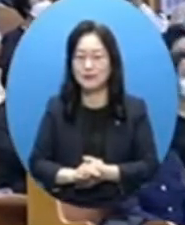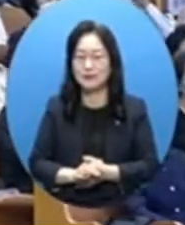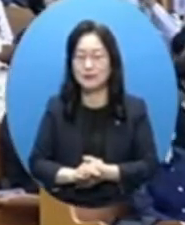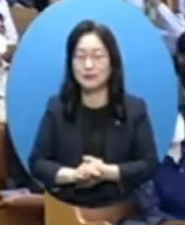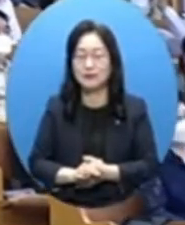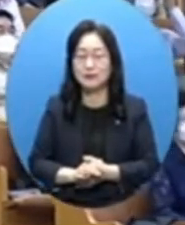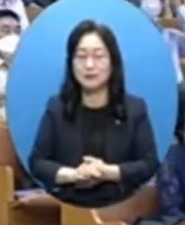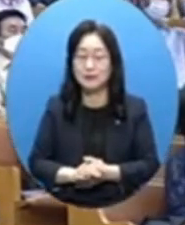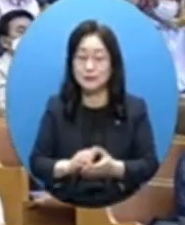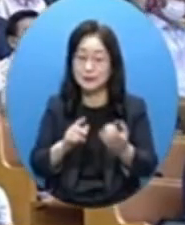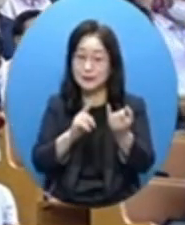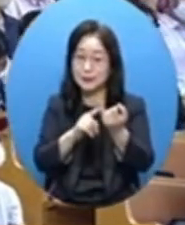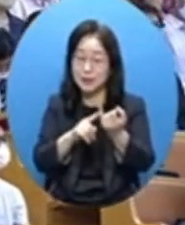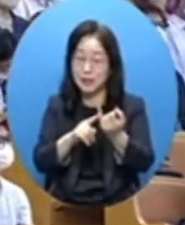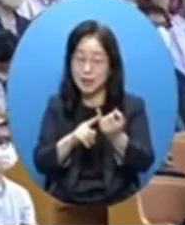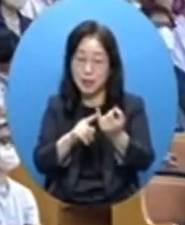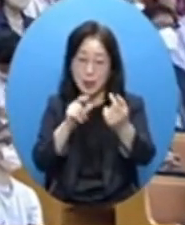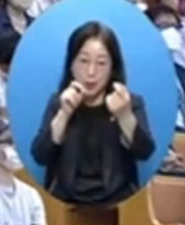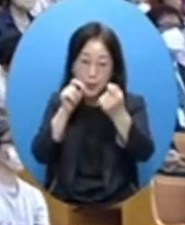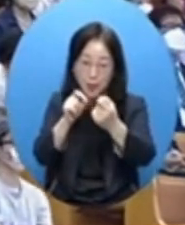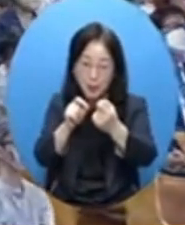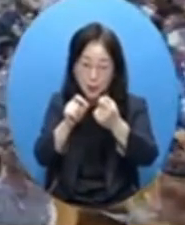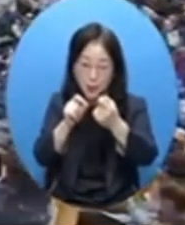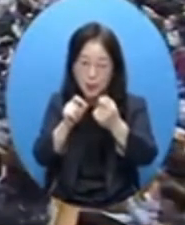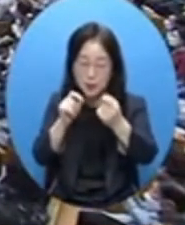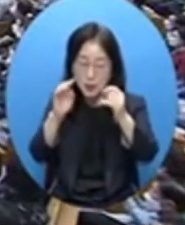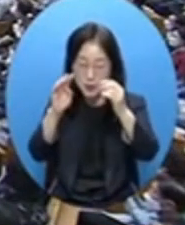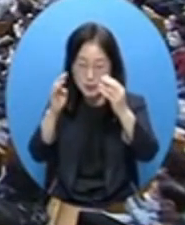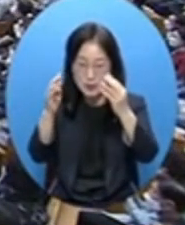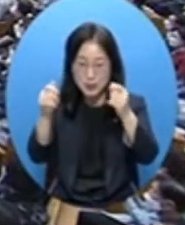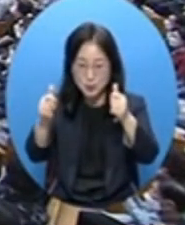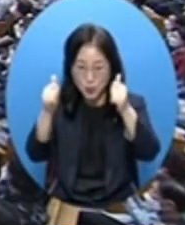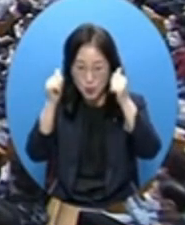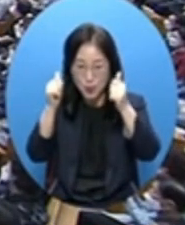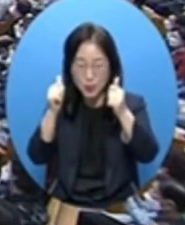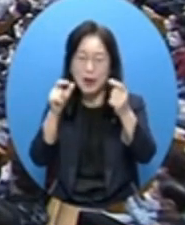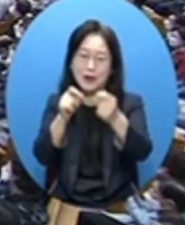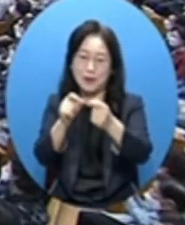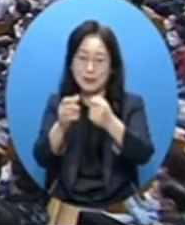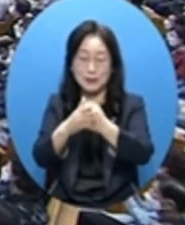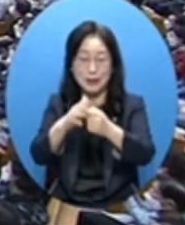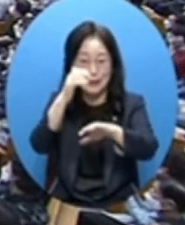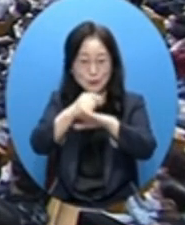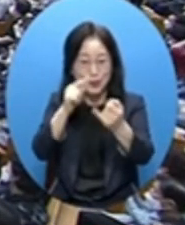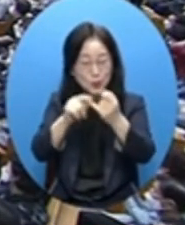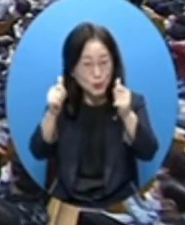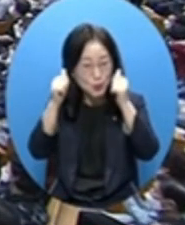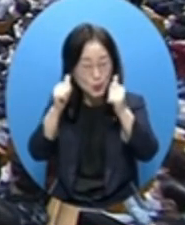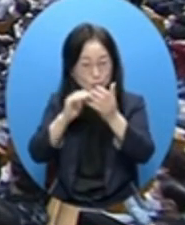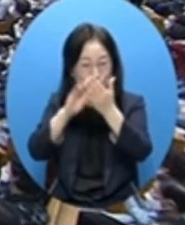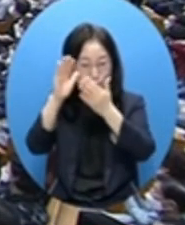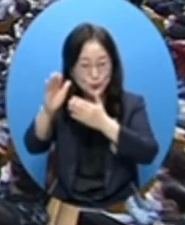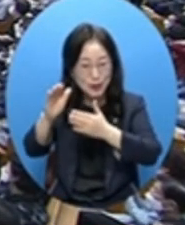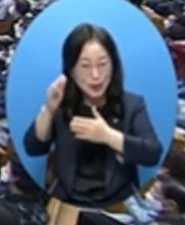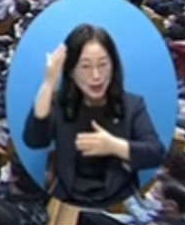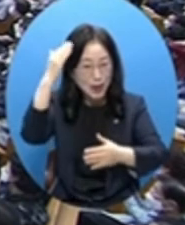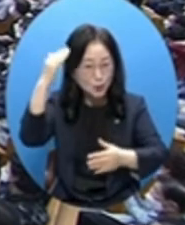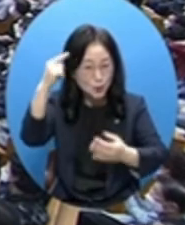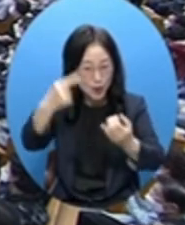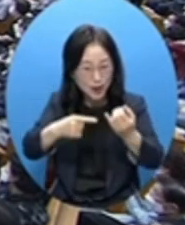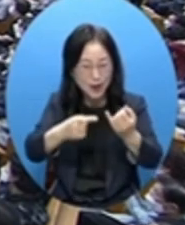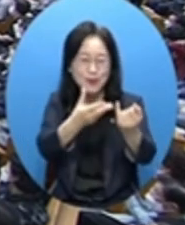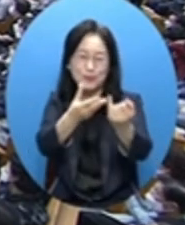이제 졸업까지 한 학기만 남겨 놓고 있는데 이제 졸업하고 돌아오면 조교에서도 한번 와서 연주하도록 하겠습니다